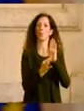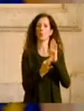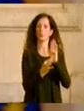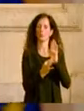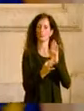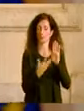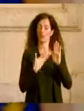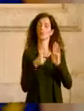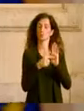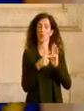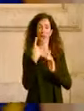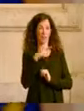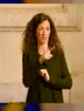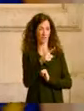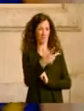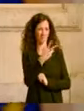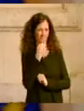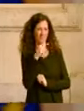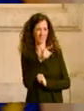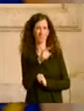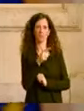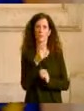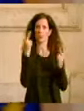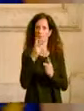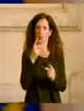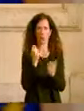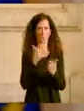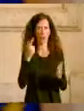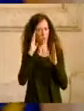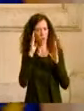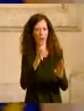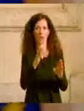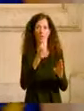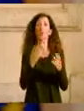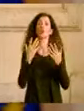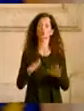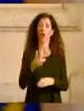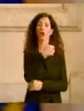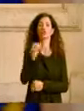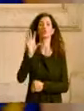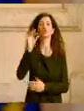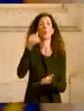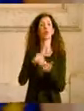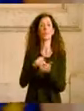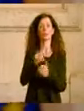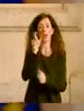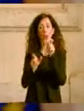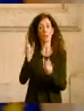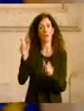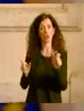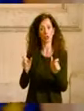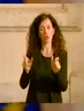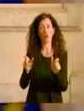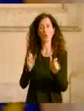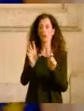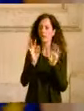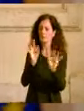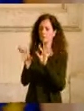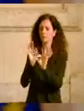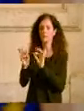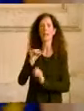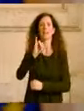centrale in questa prospettiva. Quindi sono stati acquistati dei test per 150.000 persone, verranno individuate